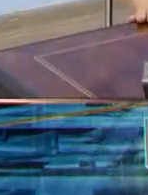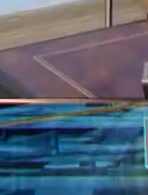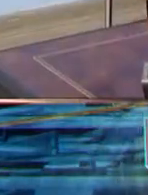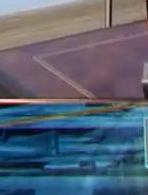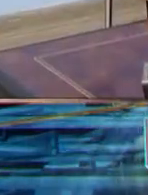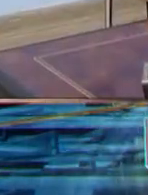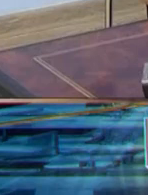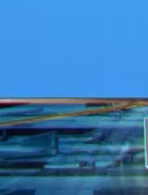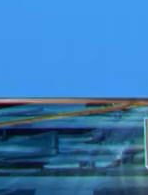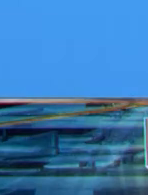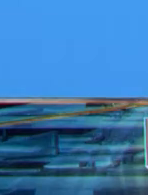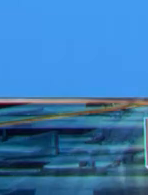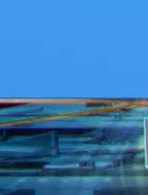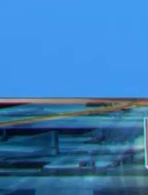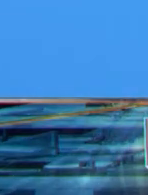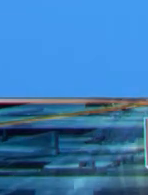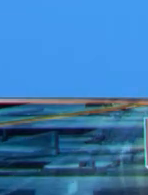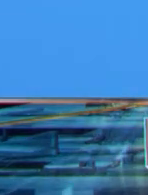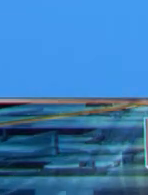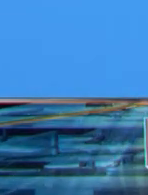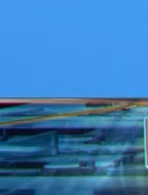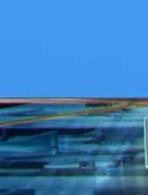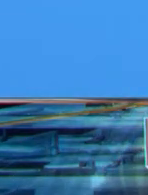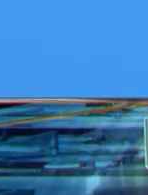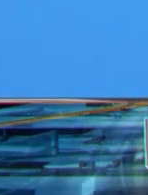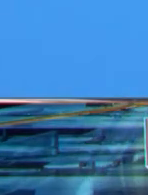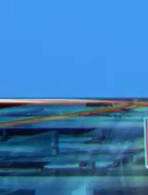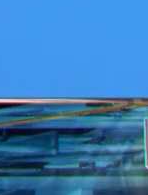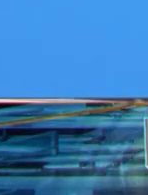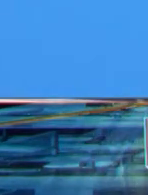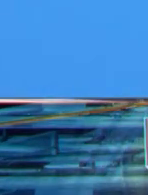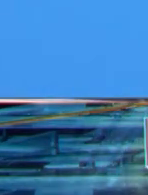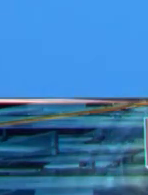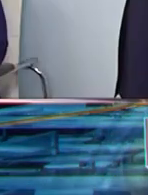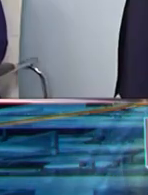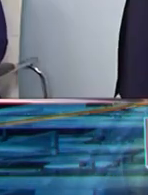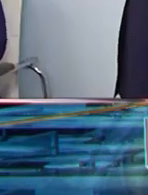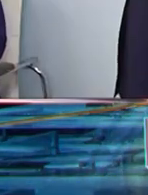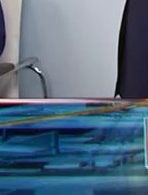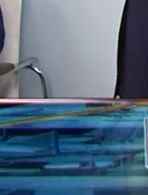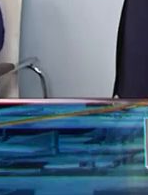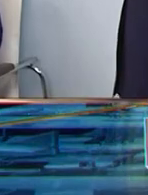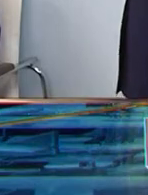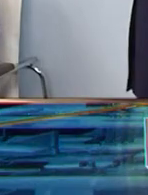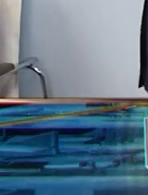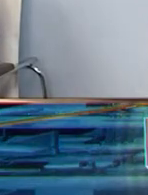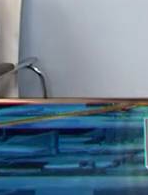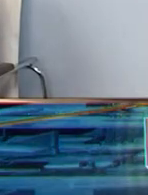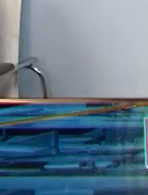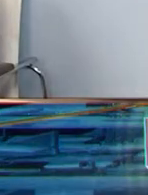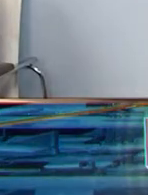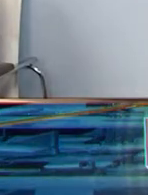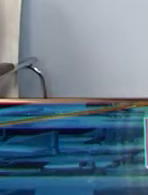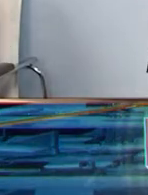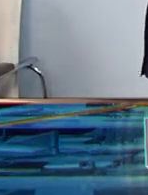Үзіліссіз 4 сағат 50 шақты адам. Бүгін облыс әкімі Амандық Баталов жылдық есеп беру алдында қоғамдық қабылда